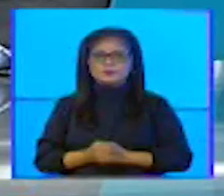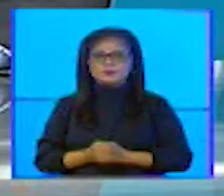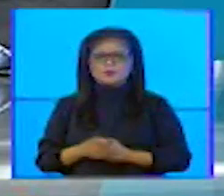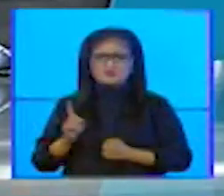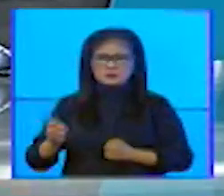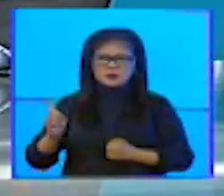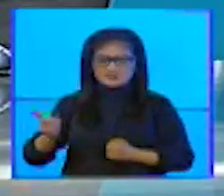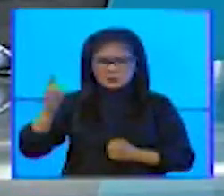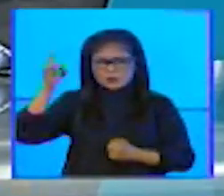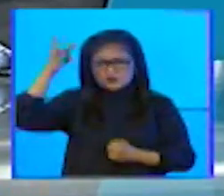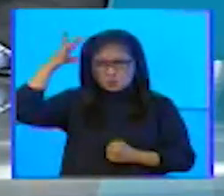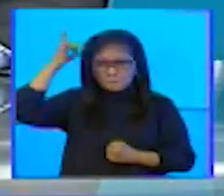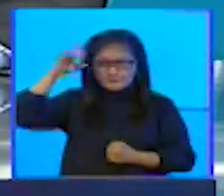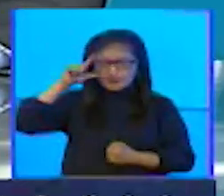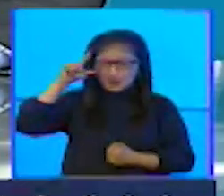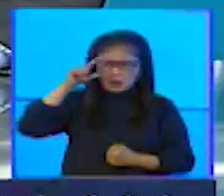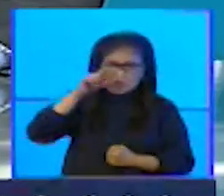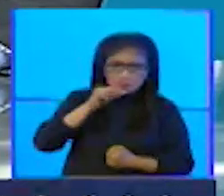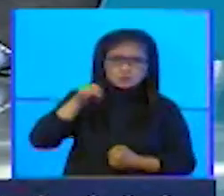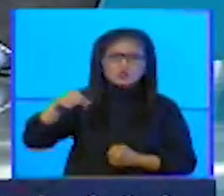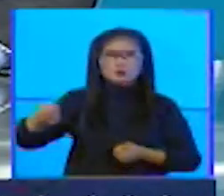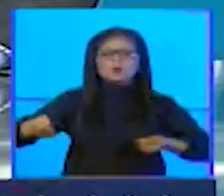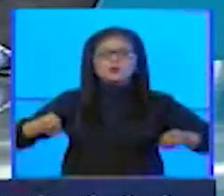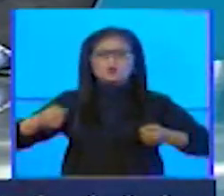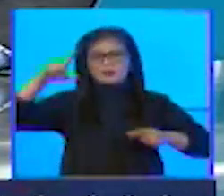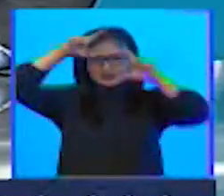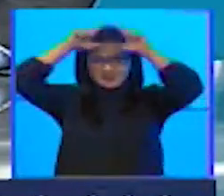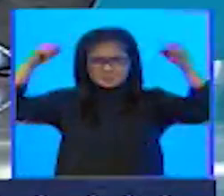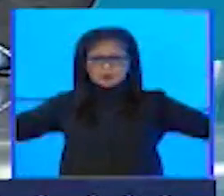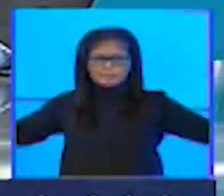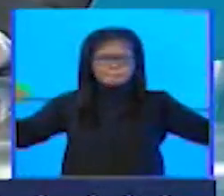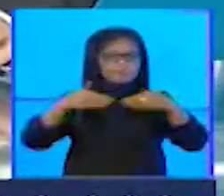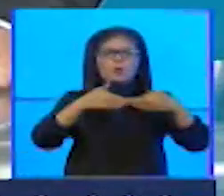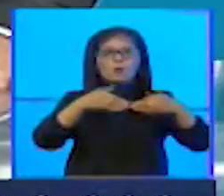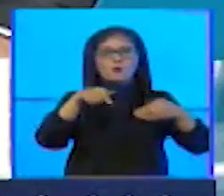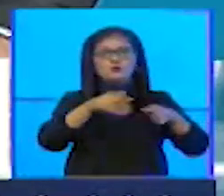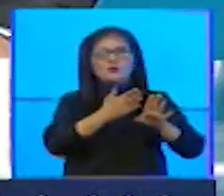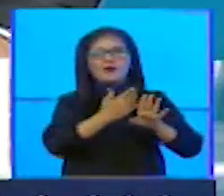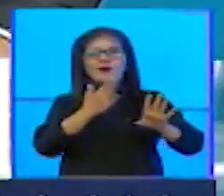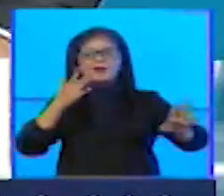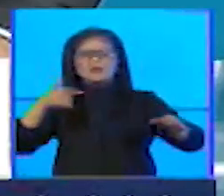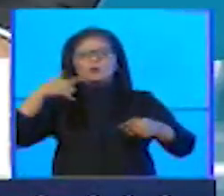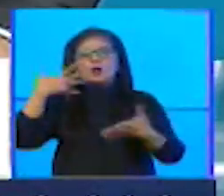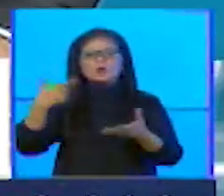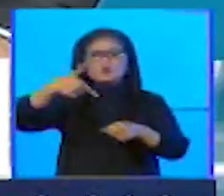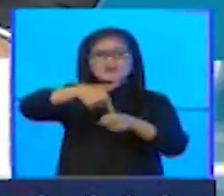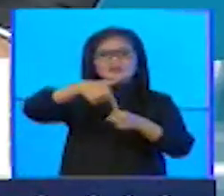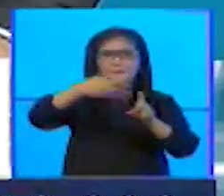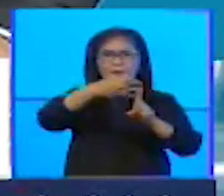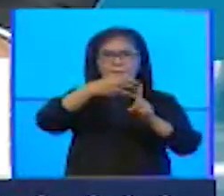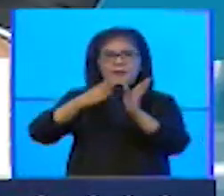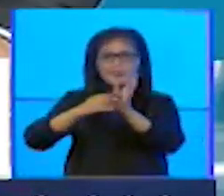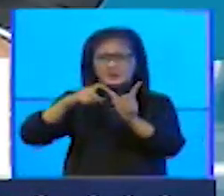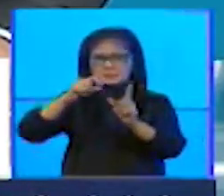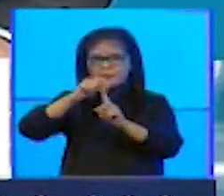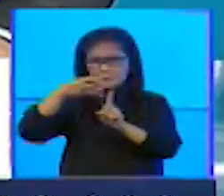Diduga sopir mengantuk, sebuah truk menabrak taksi yang sedang antre untuk mengisi BBM di sebuah SPBU di Jalan Dewi Sartika, Jakarta